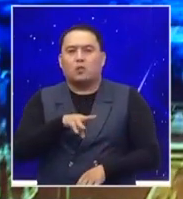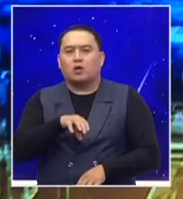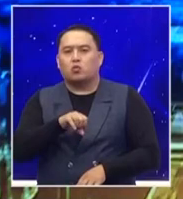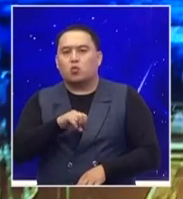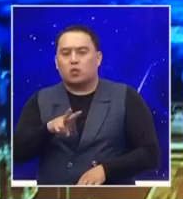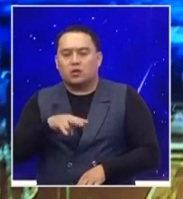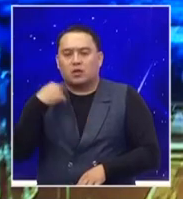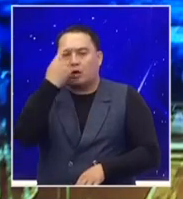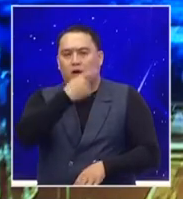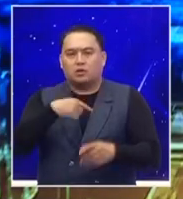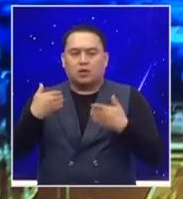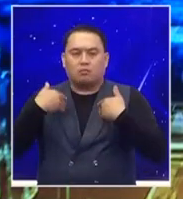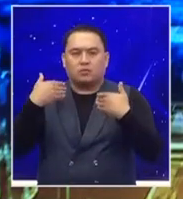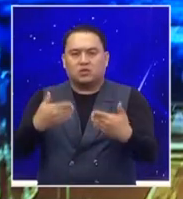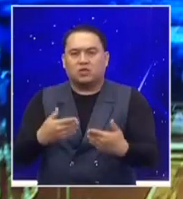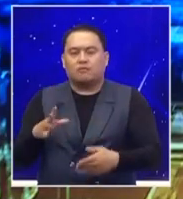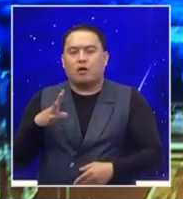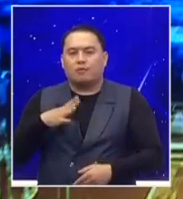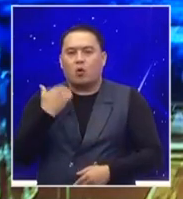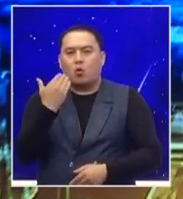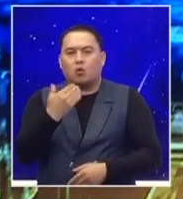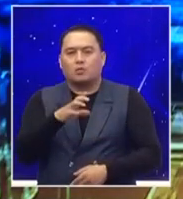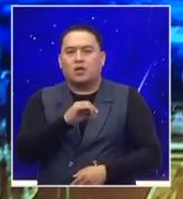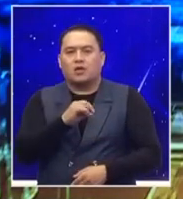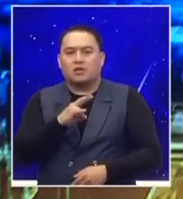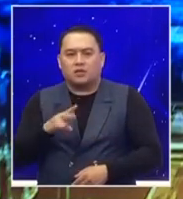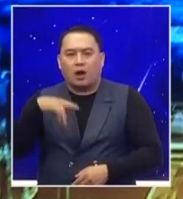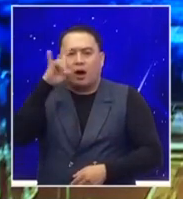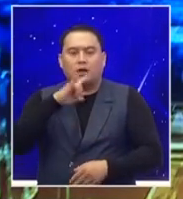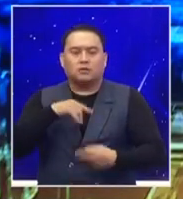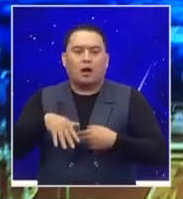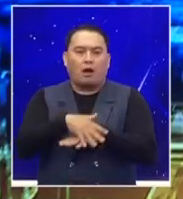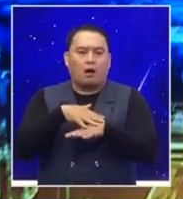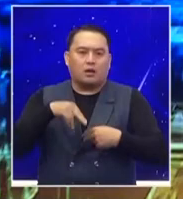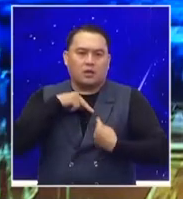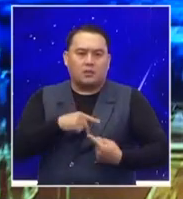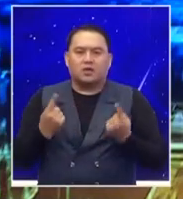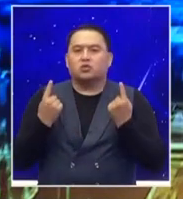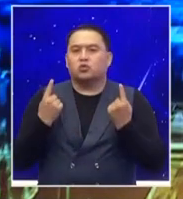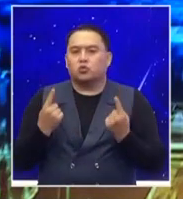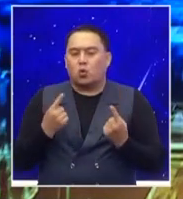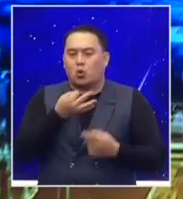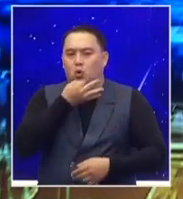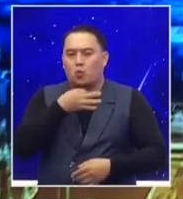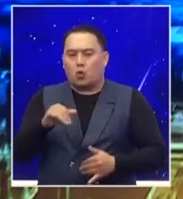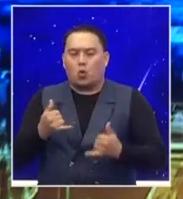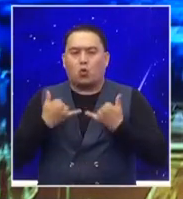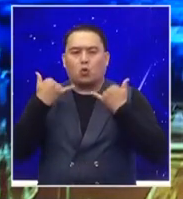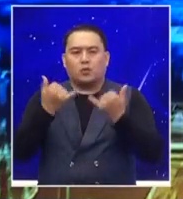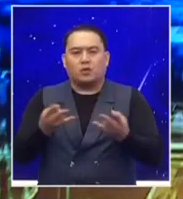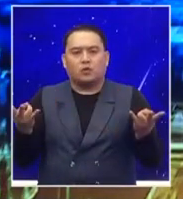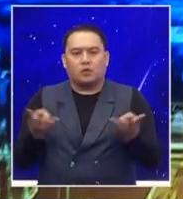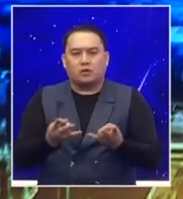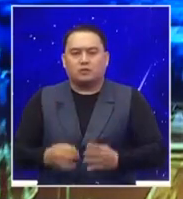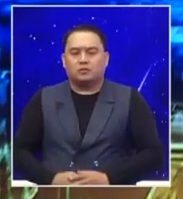төрағасы Нұрлан Нығматулиннің ұйғарымы. Айтуынша, Бесен Құранбектің қазақ халқына сіңірген еңбегі зор, ол қандай да құрмет, қошеметке